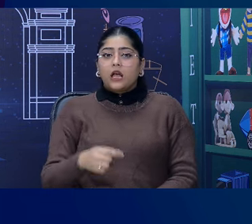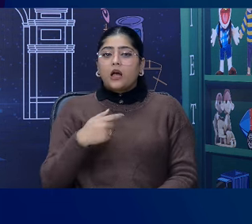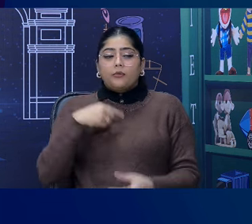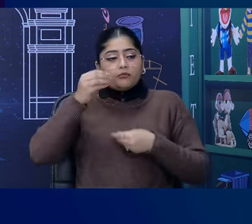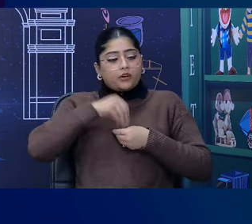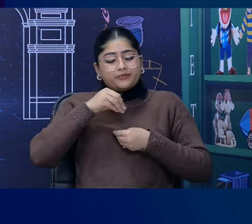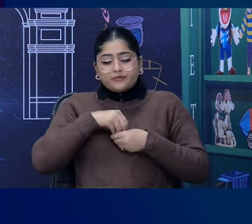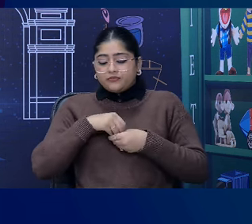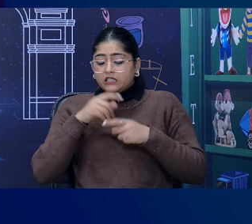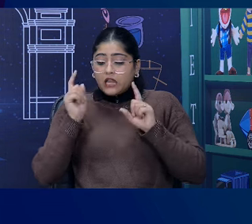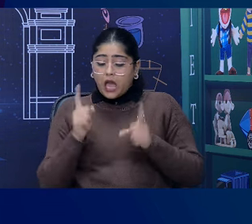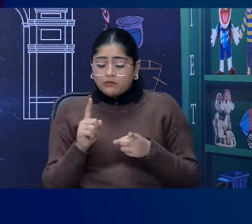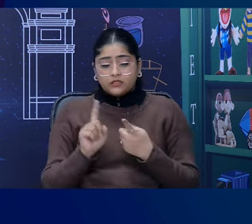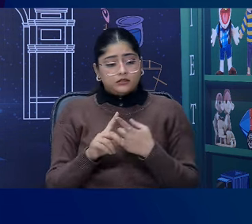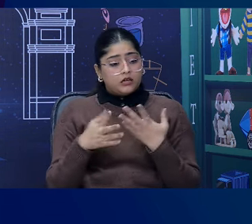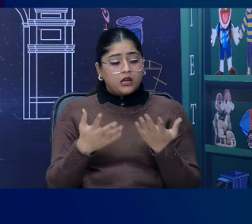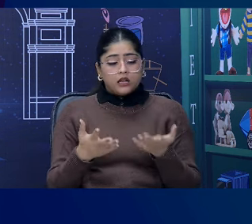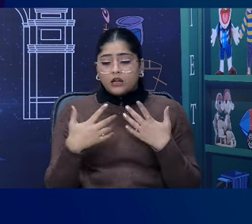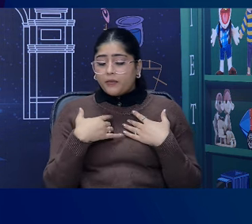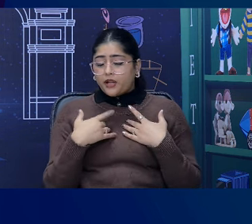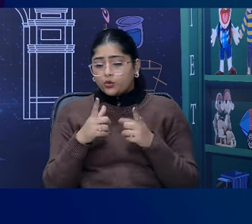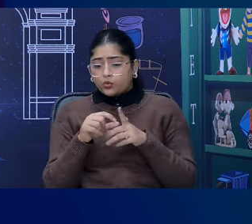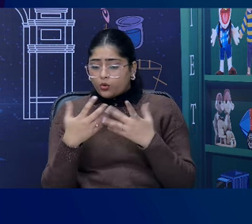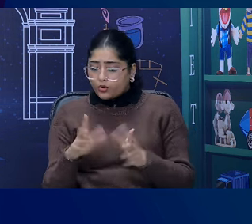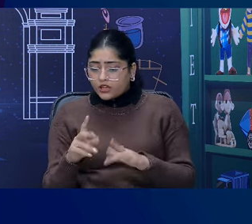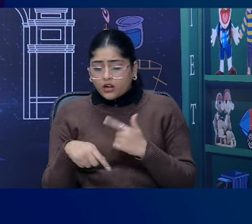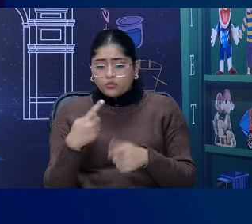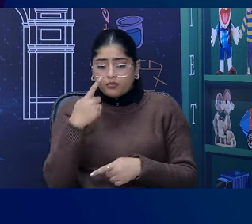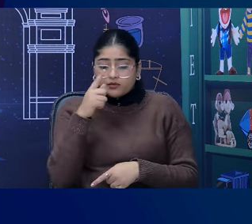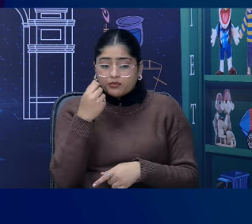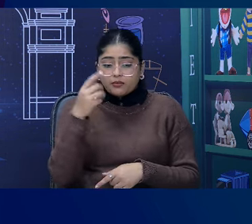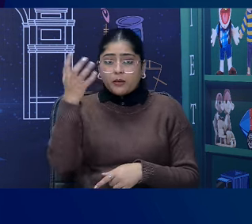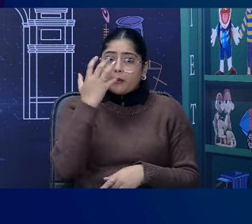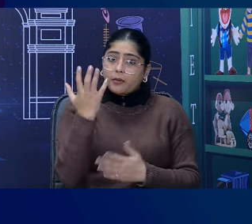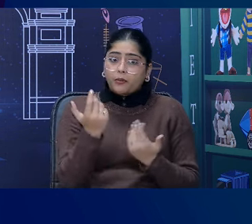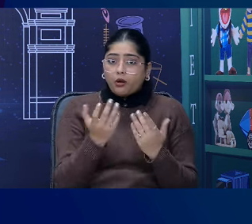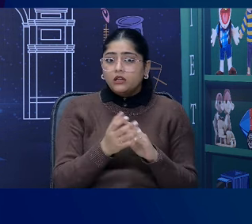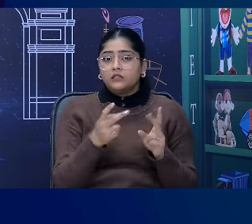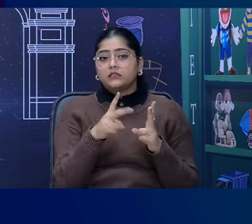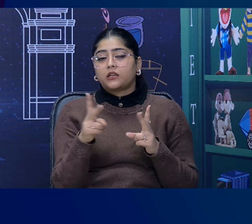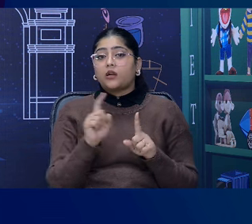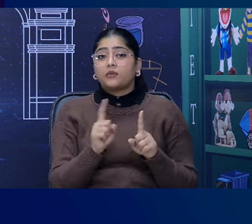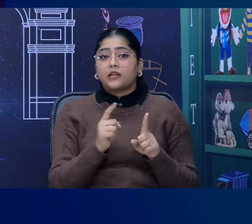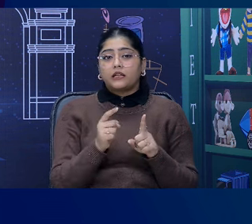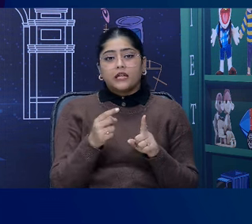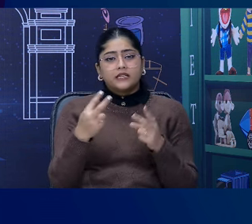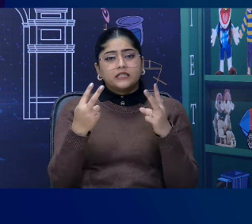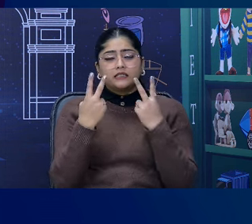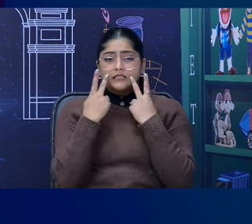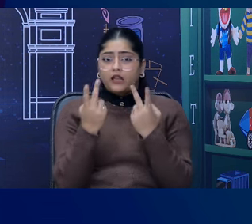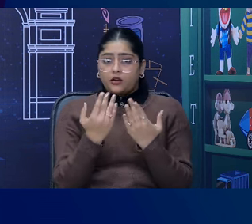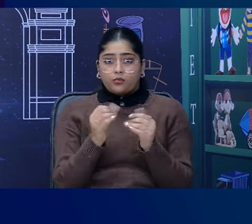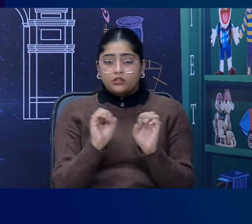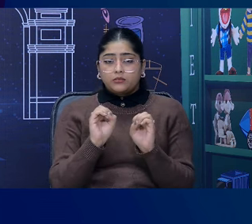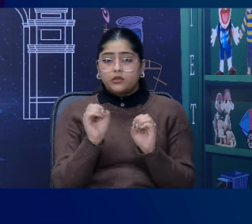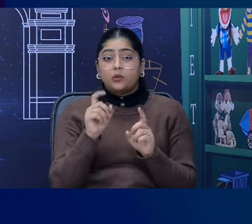ली धारणा कि अच्छा ऐसे हुआ अब डां पड़ेगी अब हमने यह कर दिया वो दिख नहीं रहा है लेकिन हम अपने दिमाग में ही बहुत सारा इकट्ठा